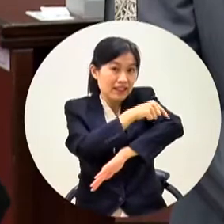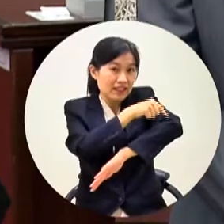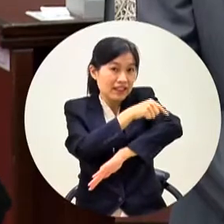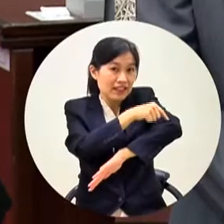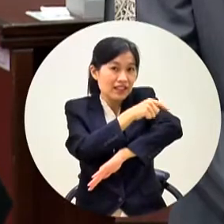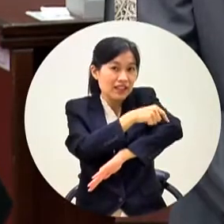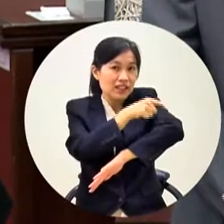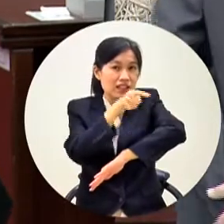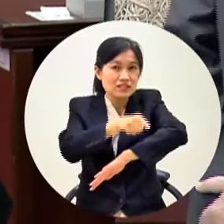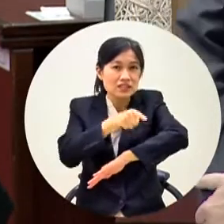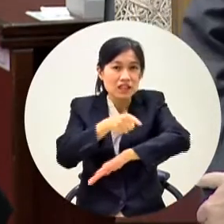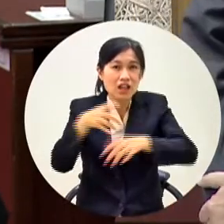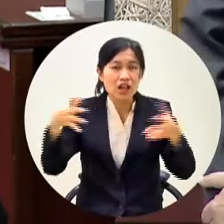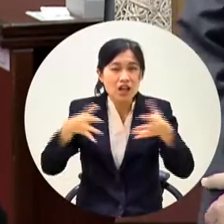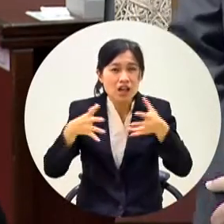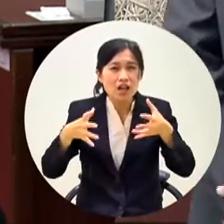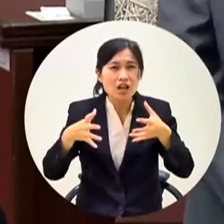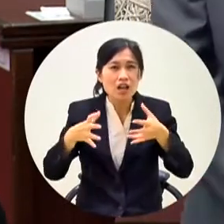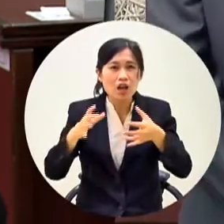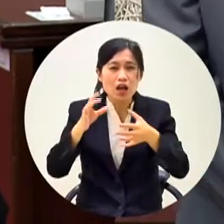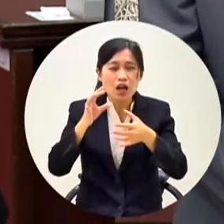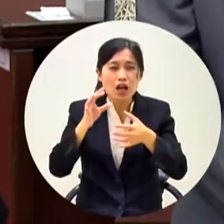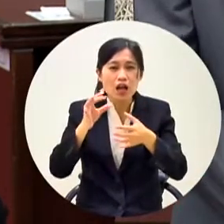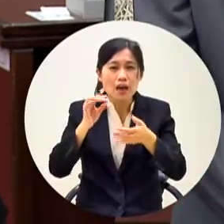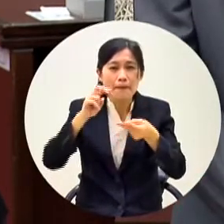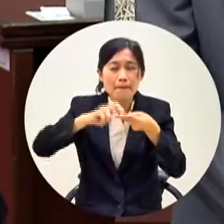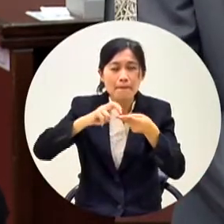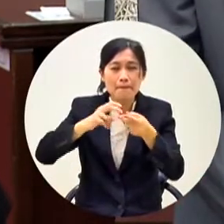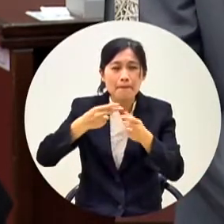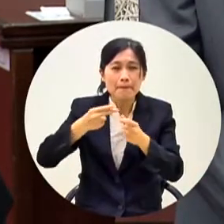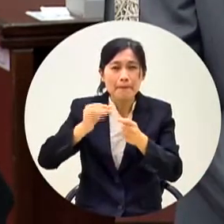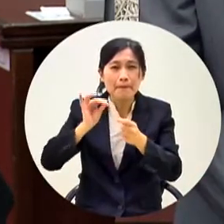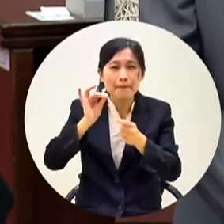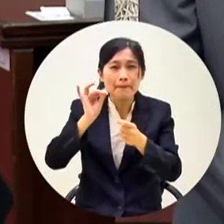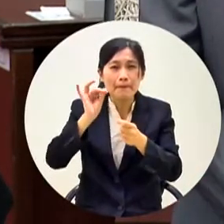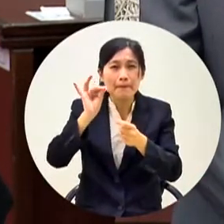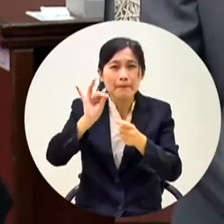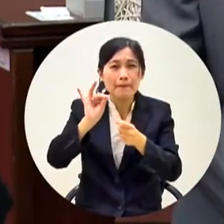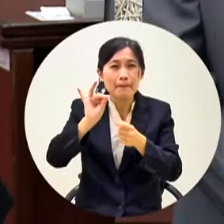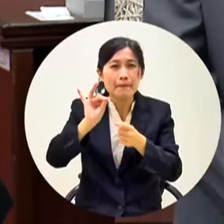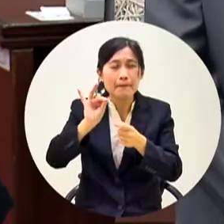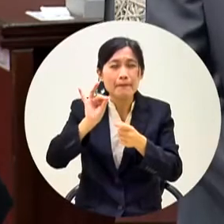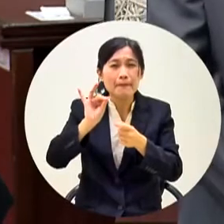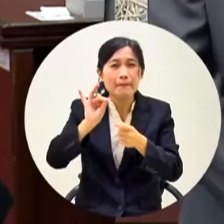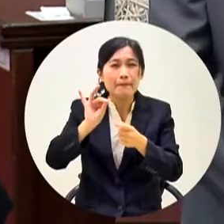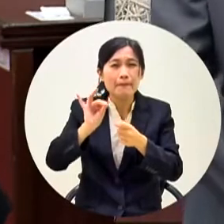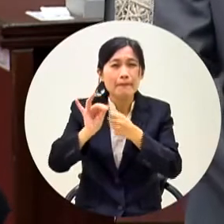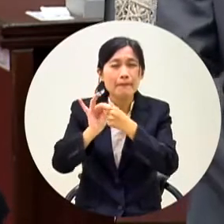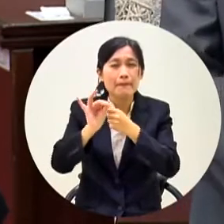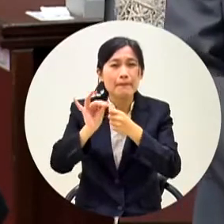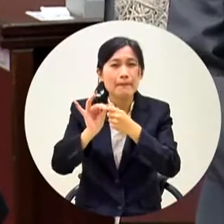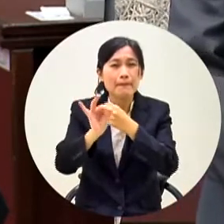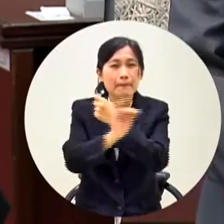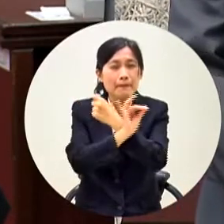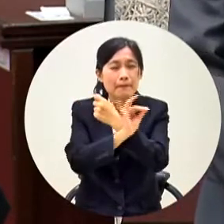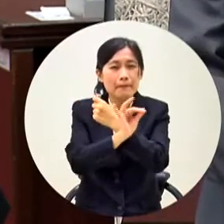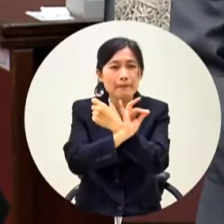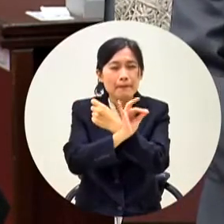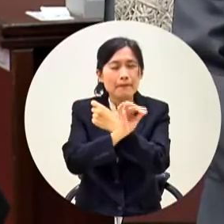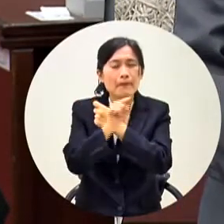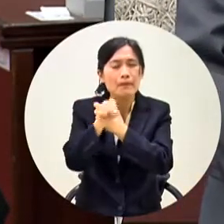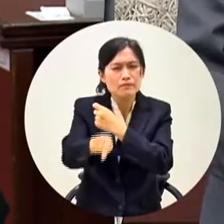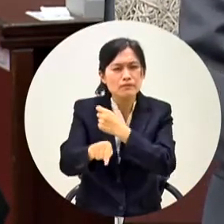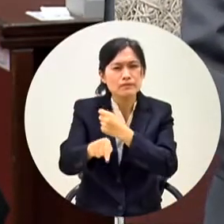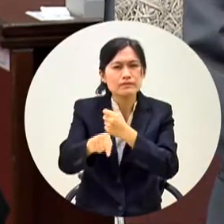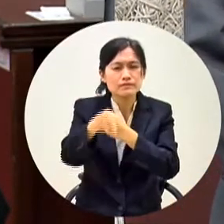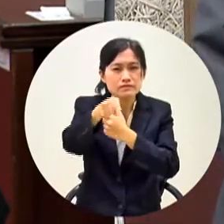做伙挂这个100期的重划，做伙规划落进行嘛，哦挂遮，这100期的遮嘛，啊这